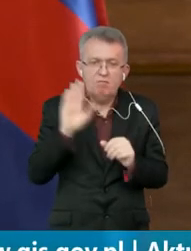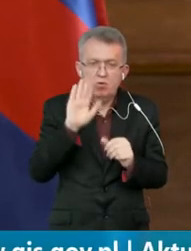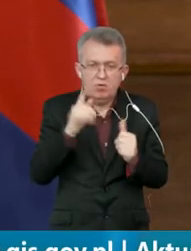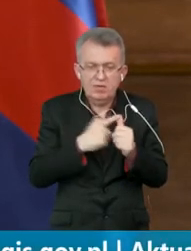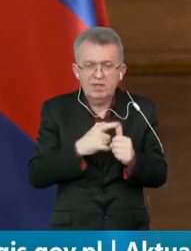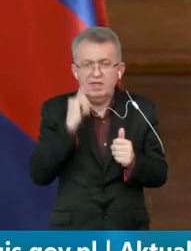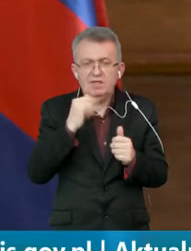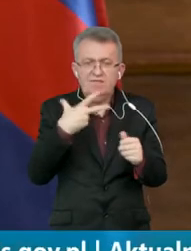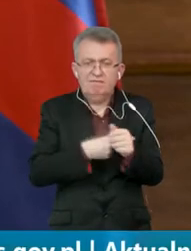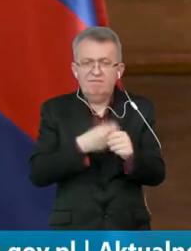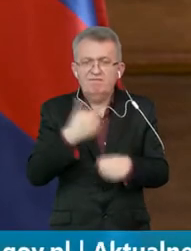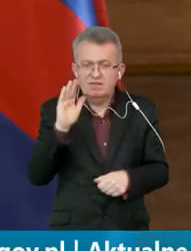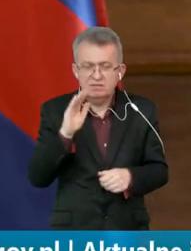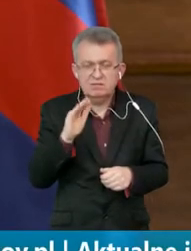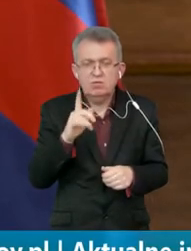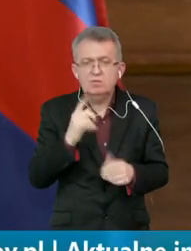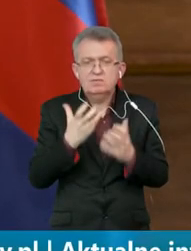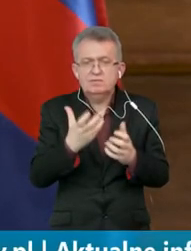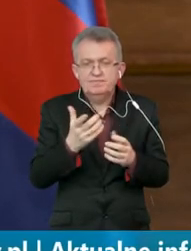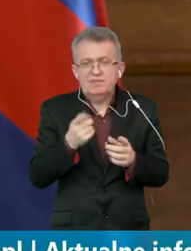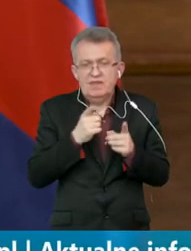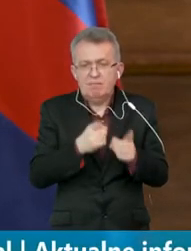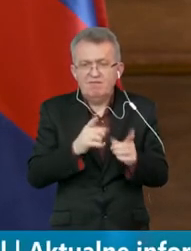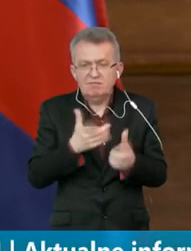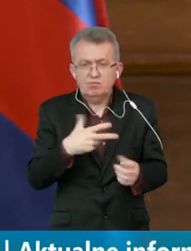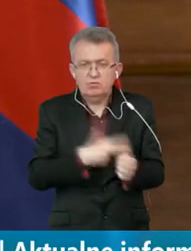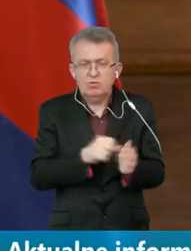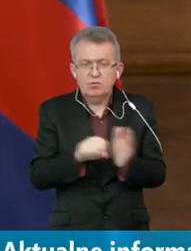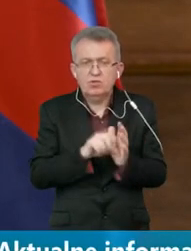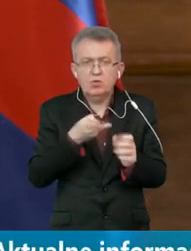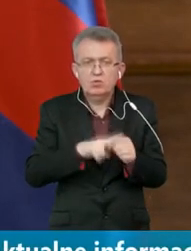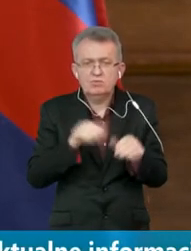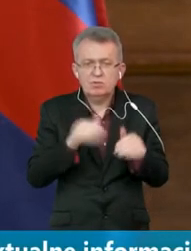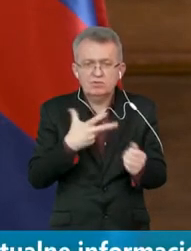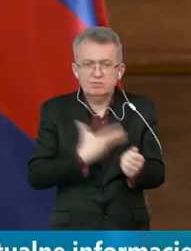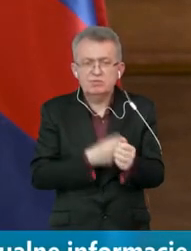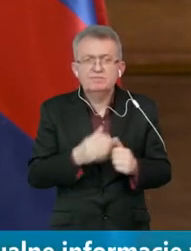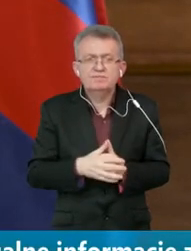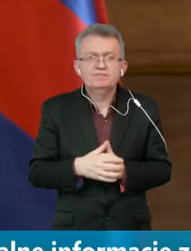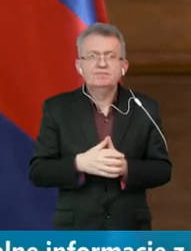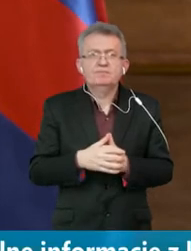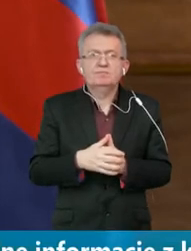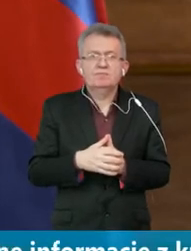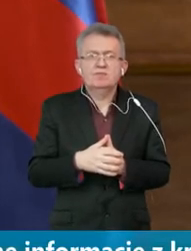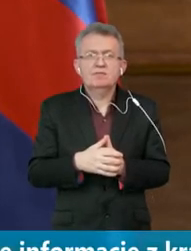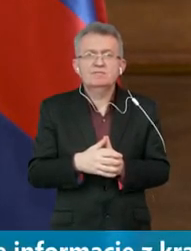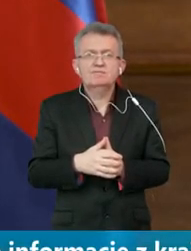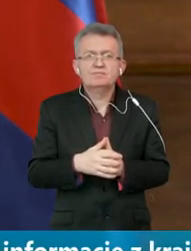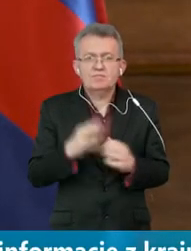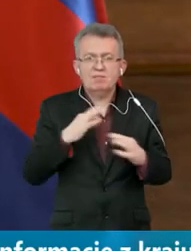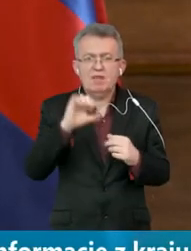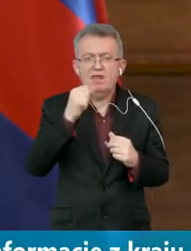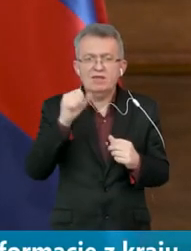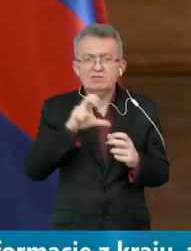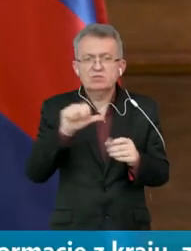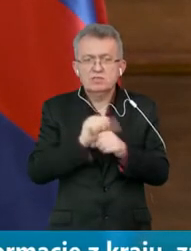na większą liczbę szczepień, do których wszystkich bardzo serdecznie zachęcam, oczywiście tych, którzy mogą się szczepić. Pan Antek, czy